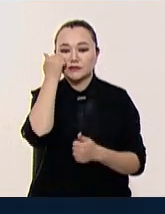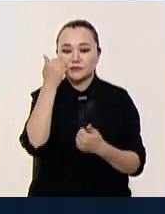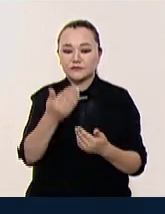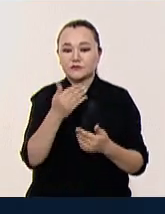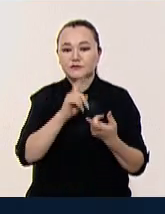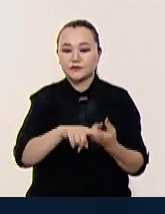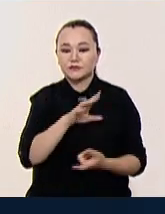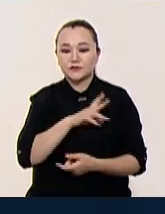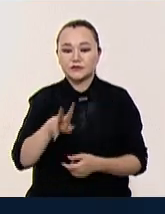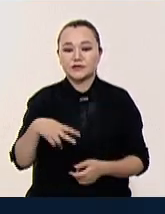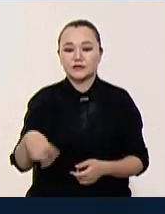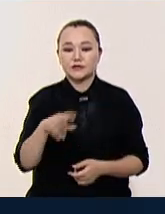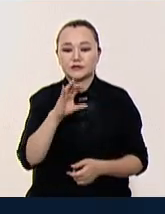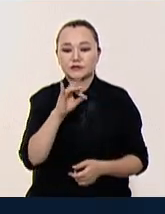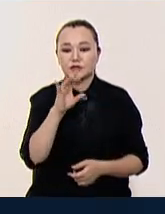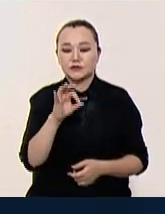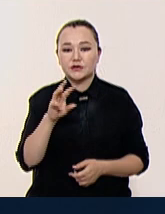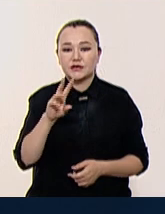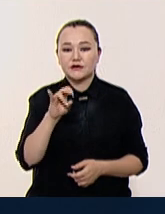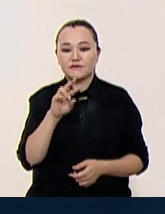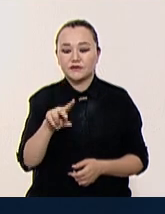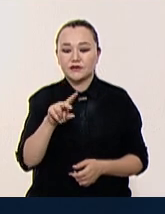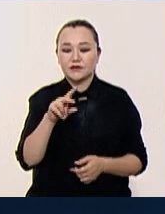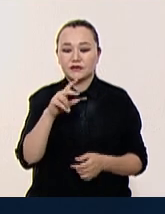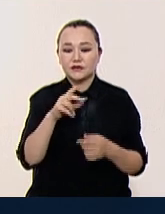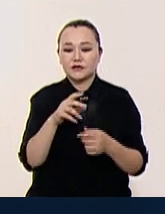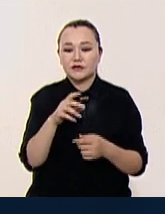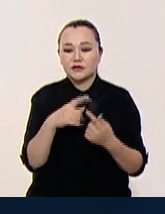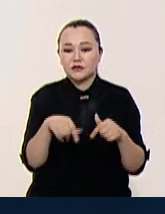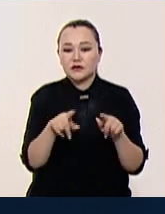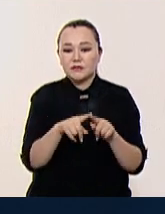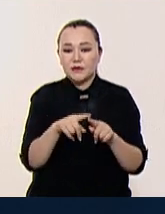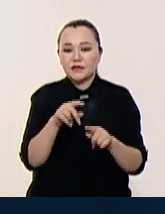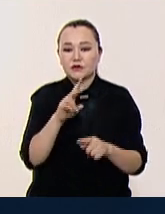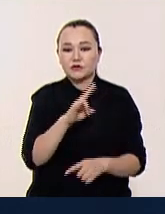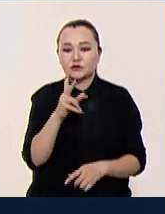нами на связи был директор Союза нефтесервисных компаний Казахстана Нурлан Жумагулов.